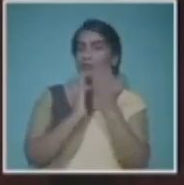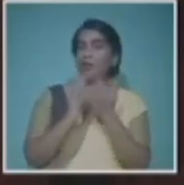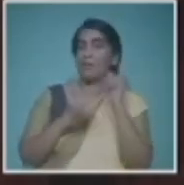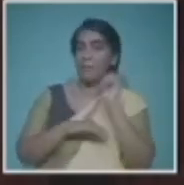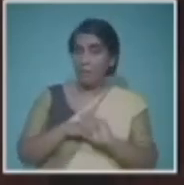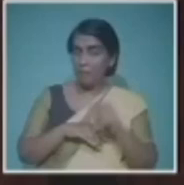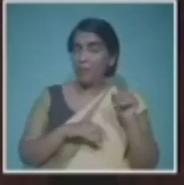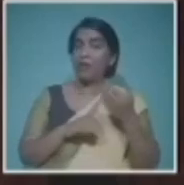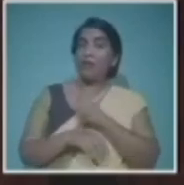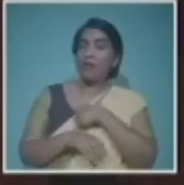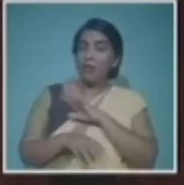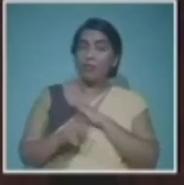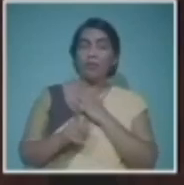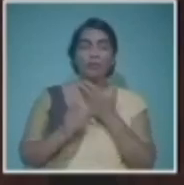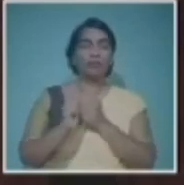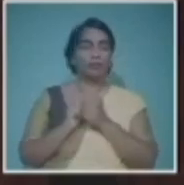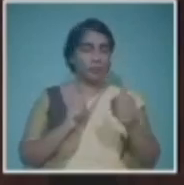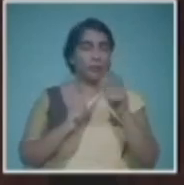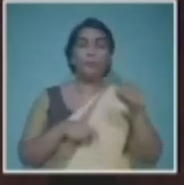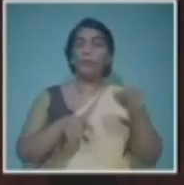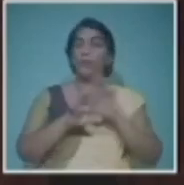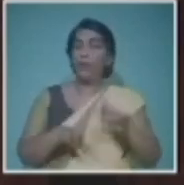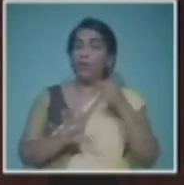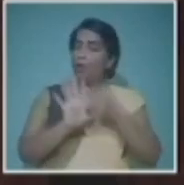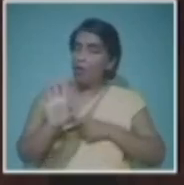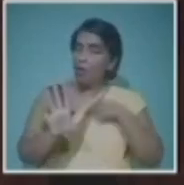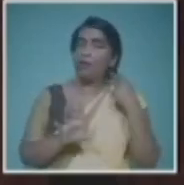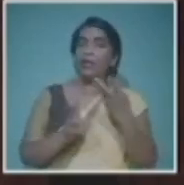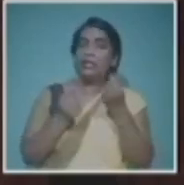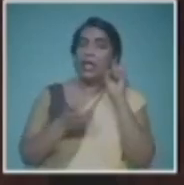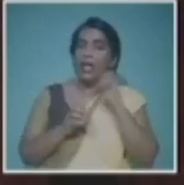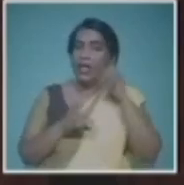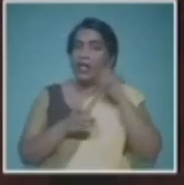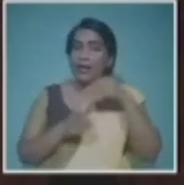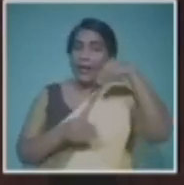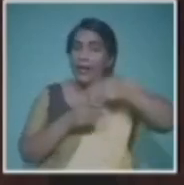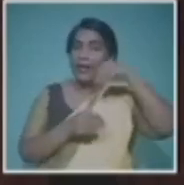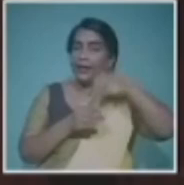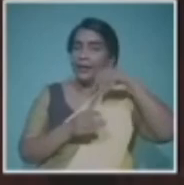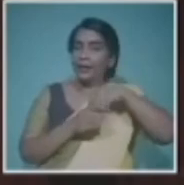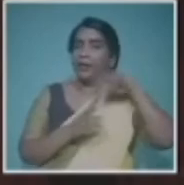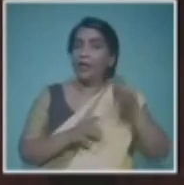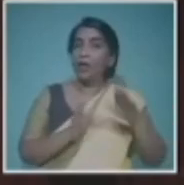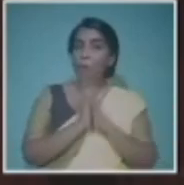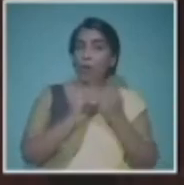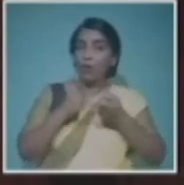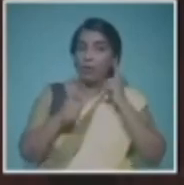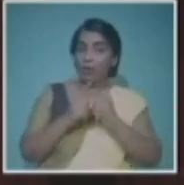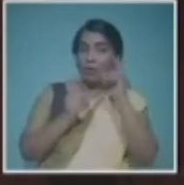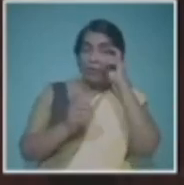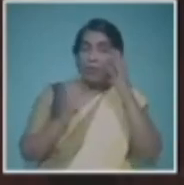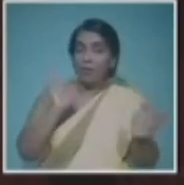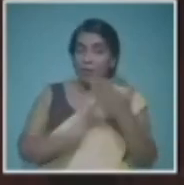කරලා උන්වහන්සේ සංස්කෘතියක් මෙහි කරා ඒ දරුවන් අවුරුද්ද පුරාවටම සල්ලි එකතු කරලා කැටවලට සල්ලි එකතු කරලා ඒ පොත් ප්‍රදර්ශනයේ බලන්න